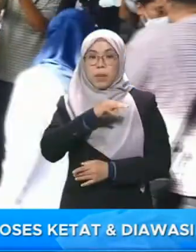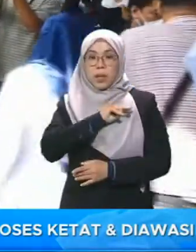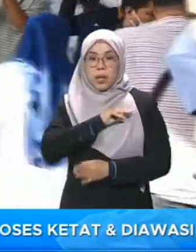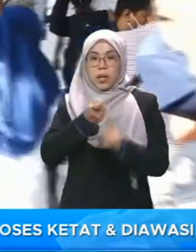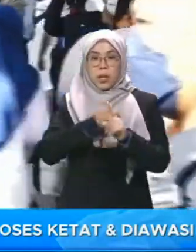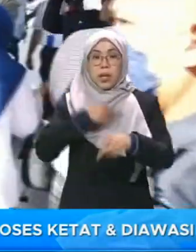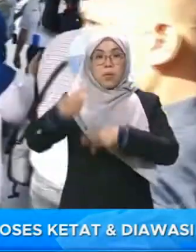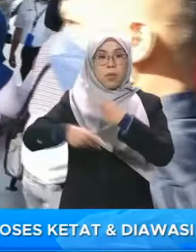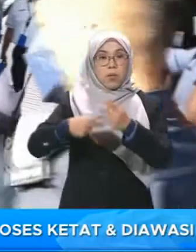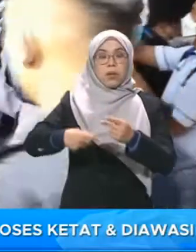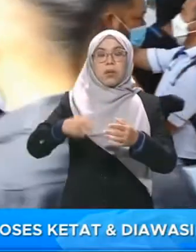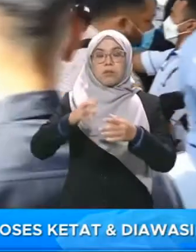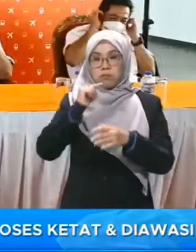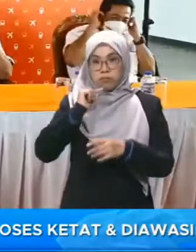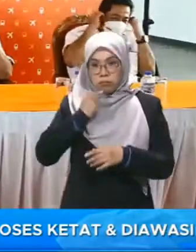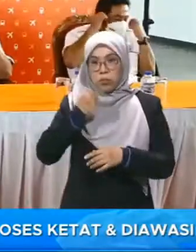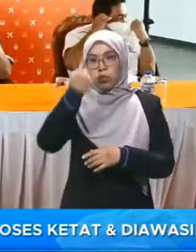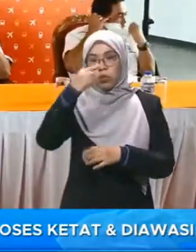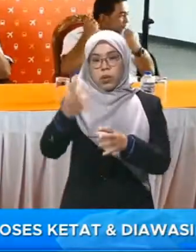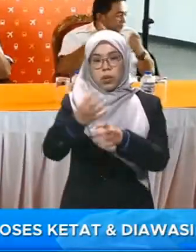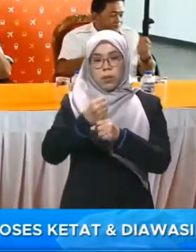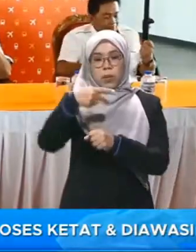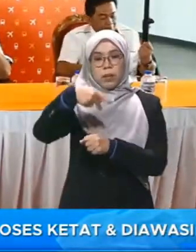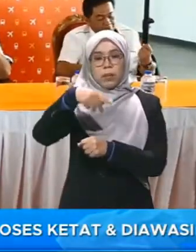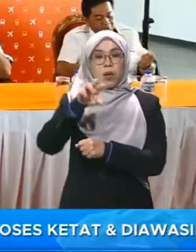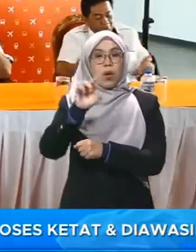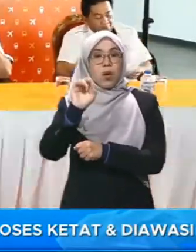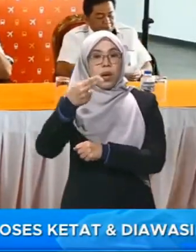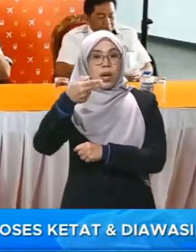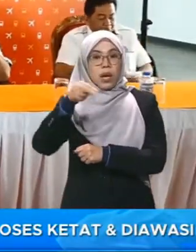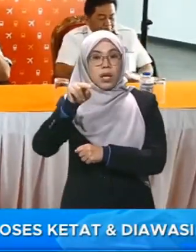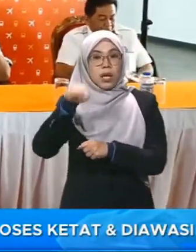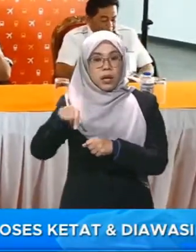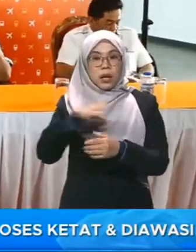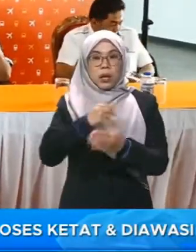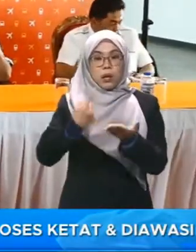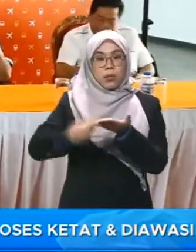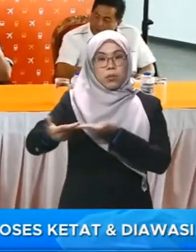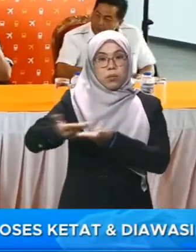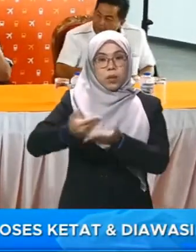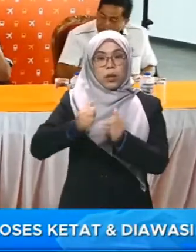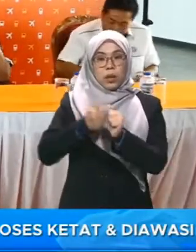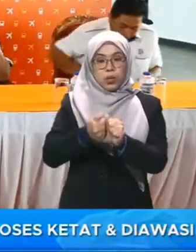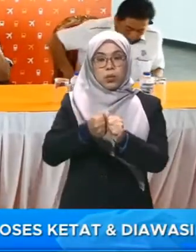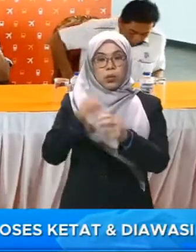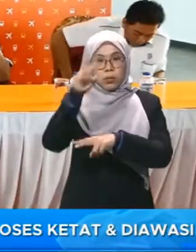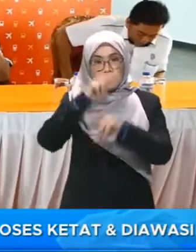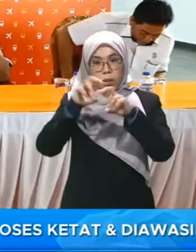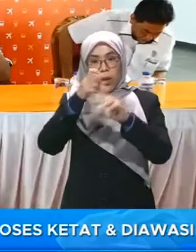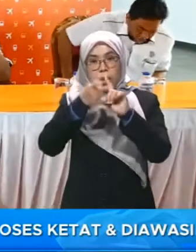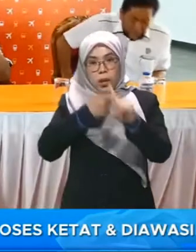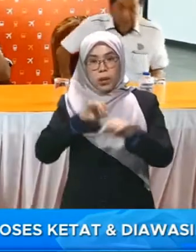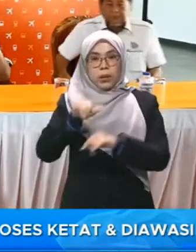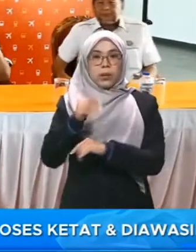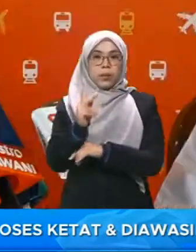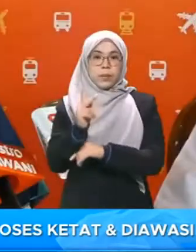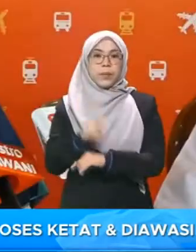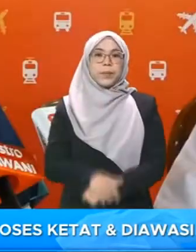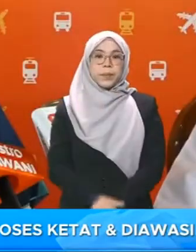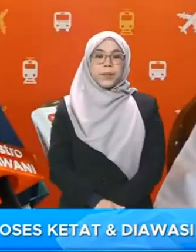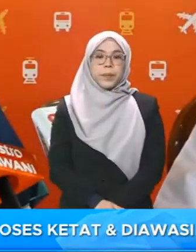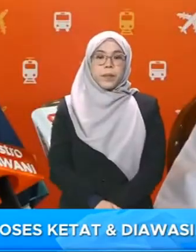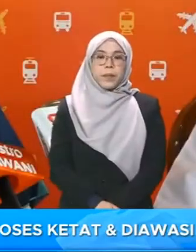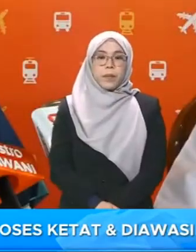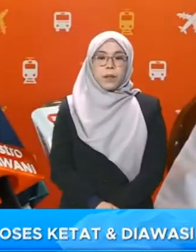melalui proses ketat untuk membuat perolehan itu dan sebaran rundingan terus akan diawasi oleh sebuah catatan kuasa